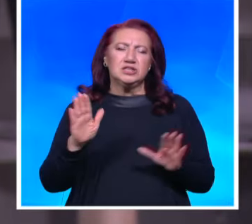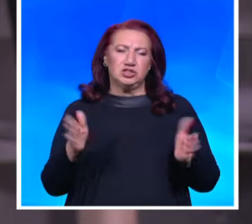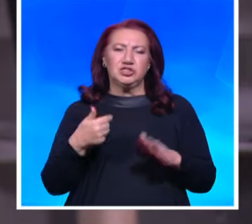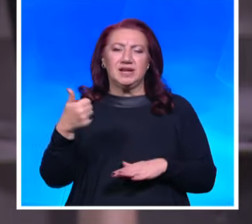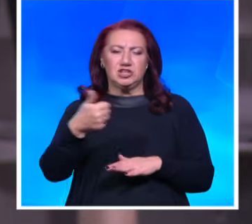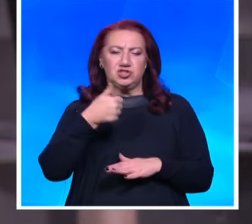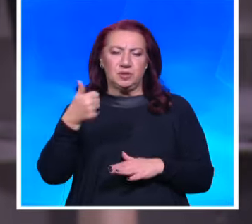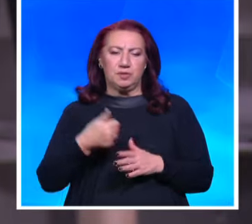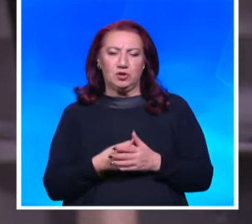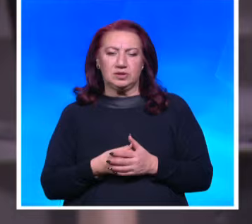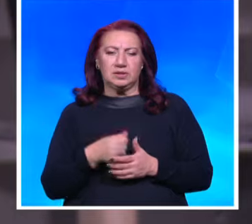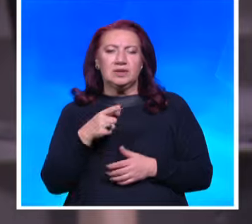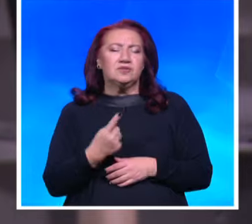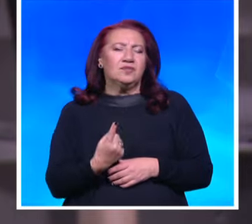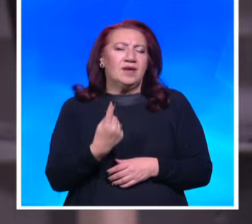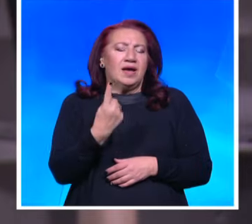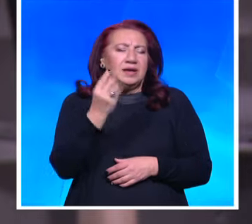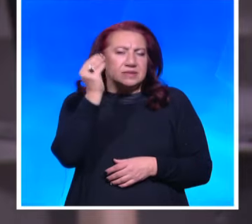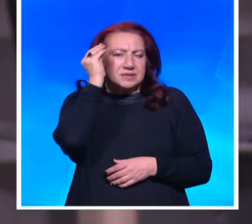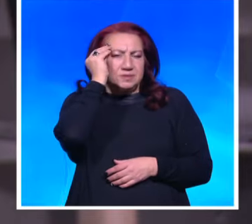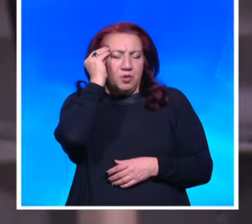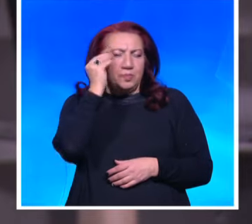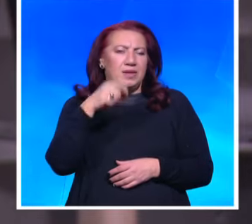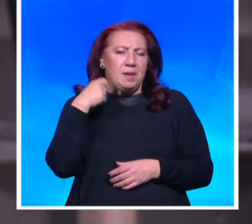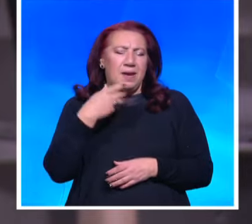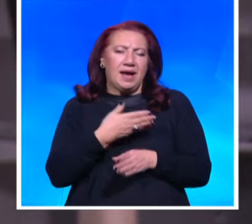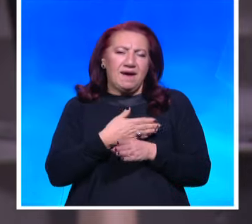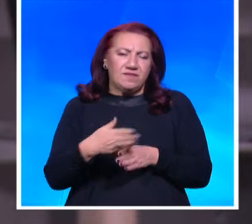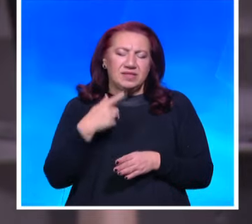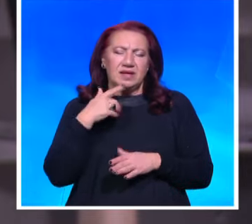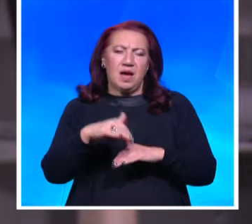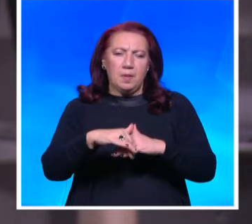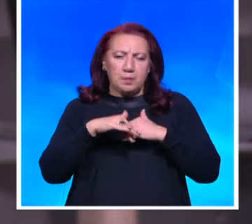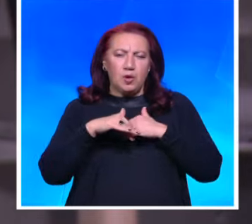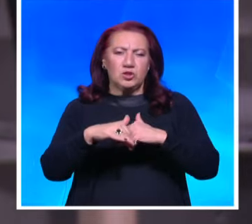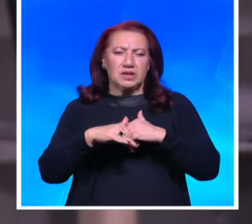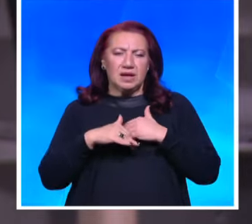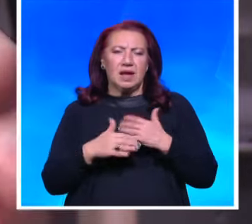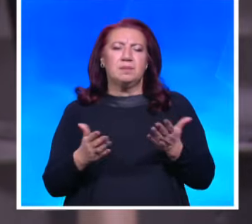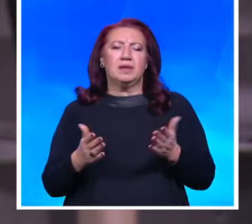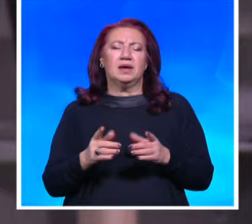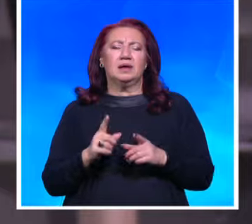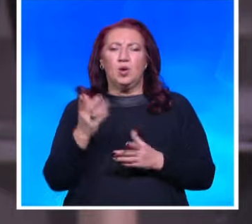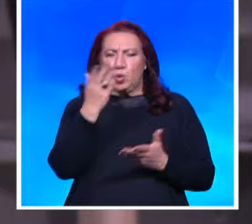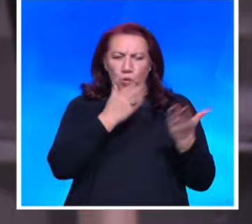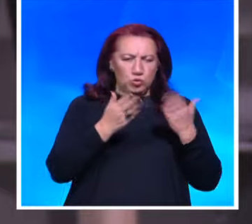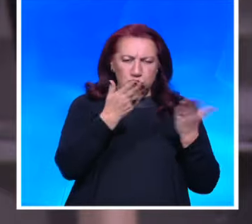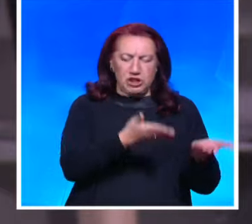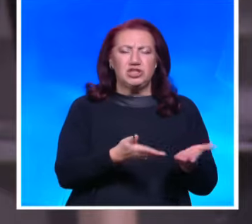един от първите ми спомени, които така, тя винаги ме подкрепя във всяко едно отношение, в което правя, дали е училище,